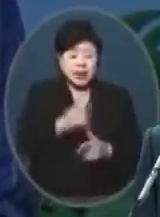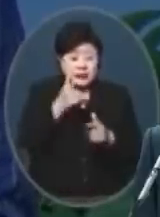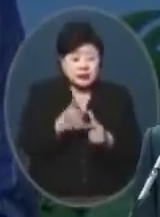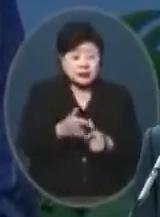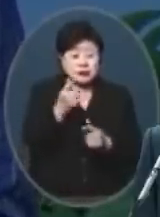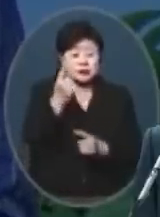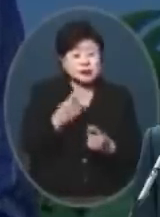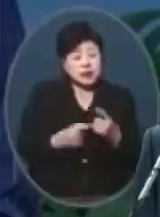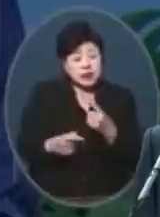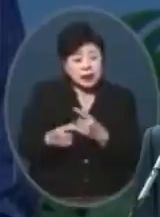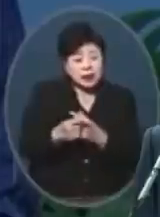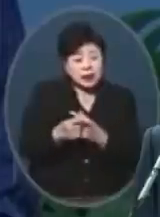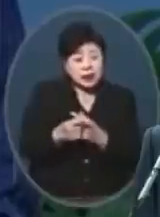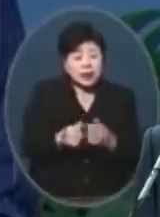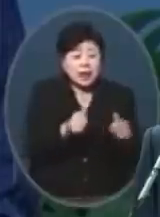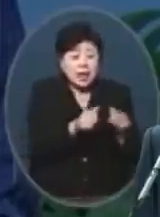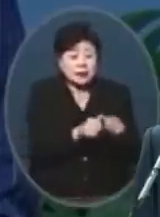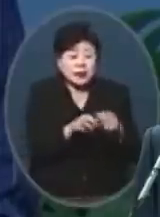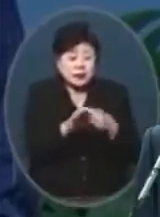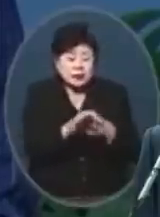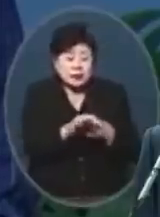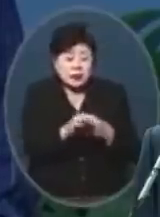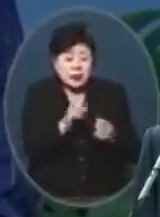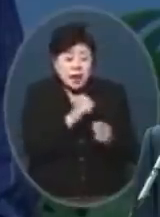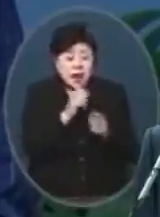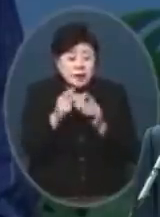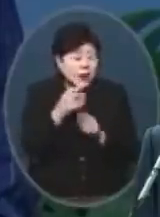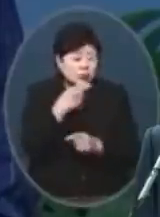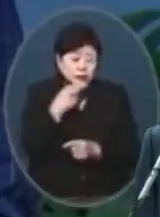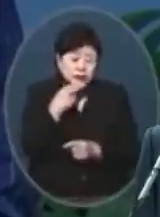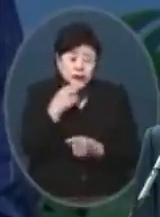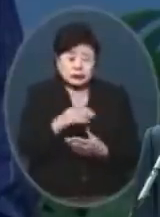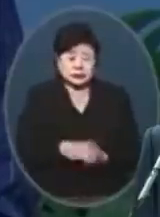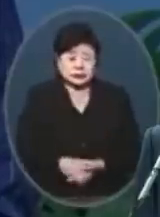예수님과 함께 있으면 우리는 할 말이 없습니다.